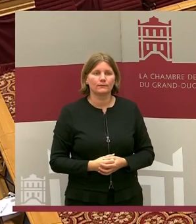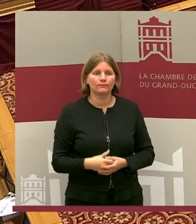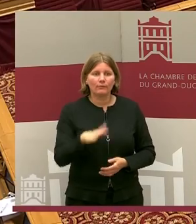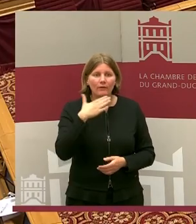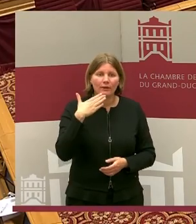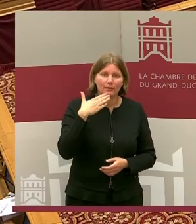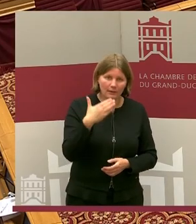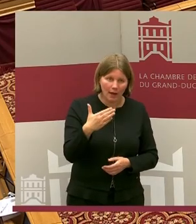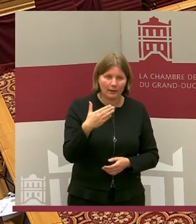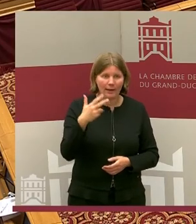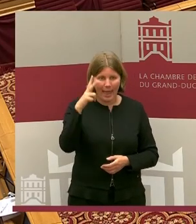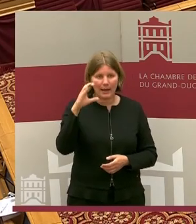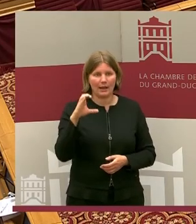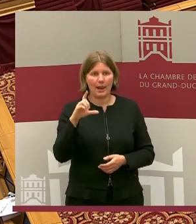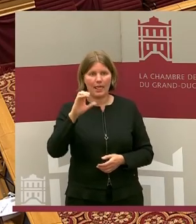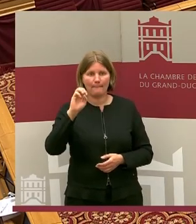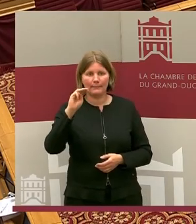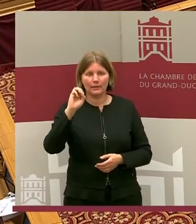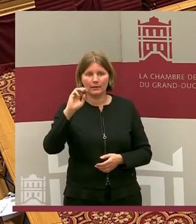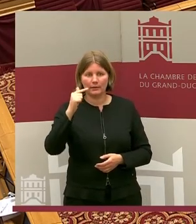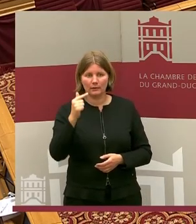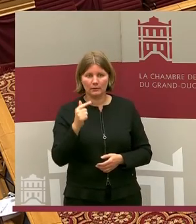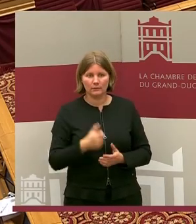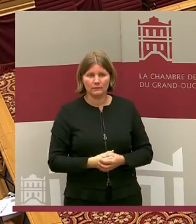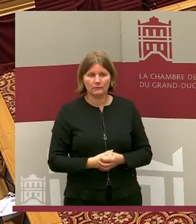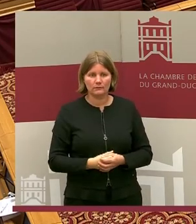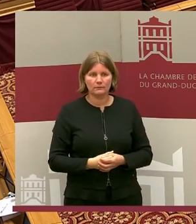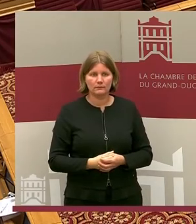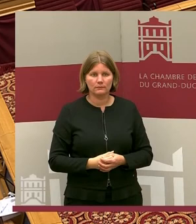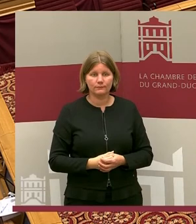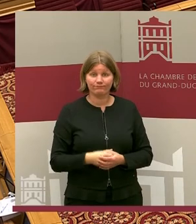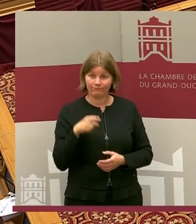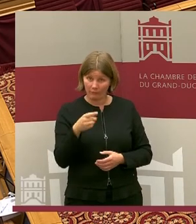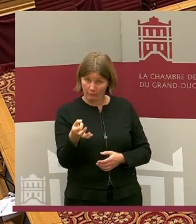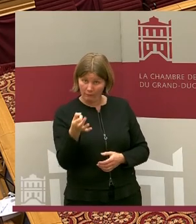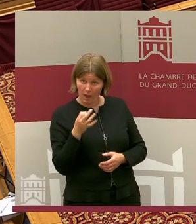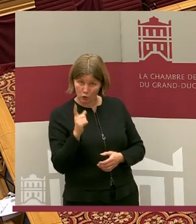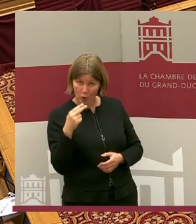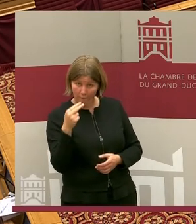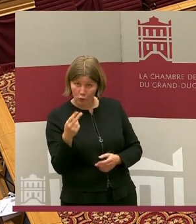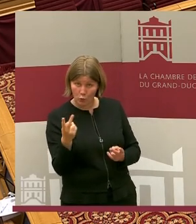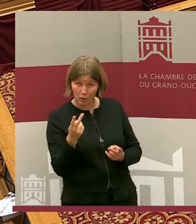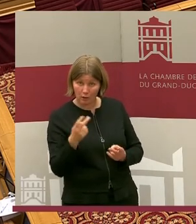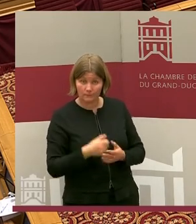Merci vielmals, Herr Clement. Hast du denn Crew, die ich beantworten soll? Das hast ich freigestellt.